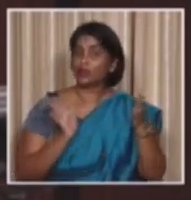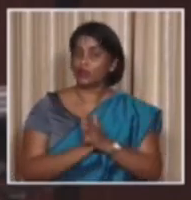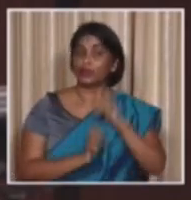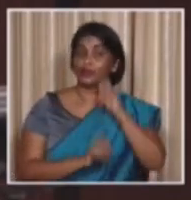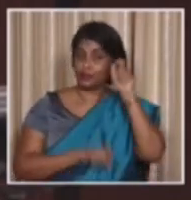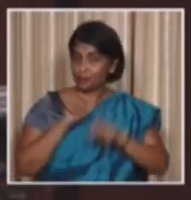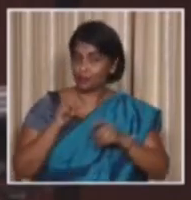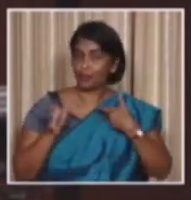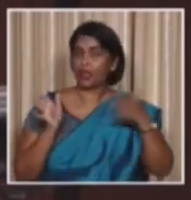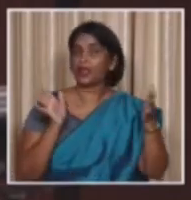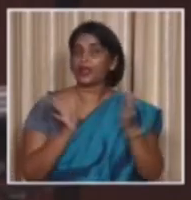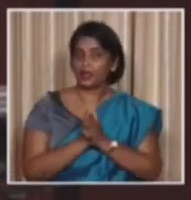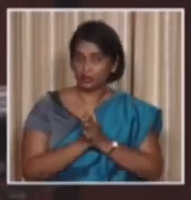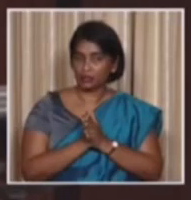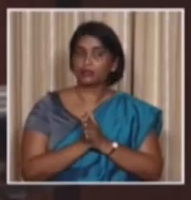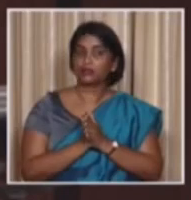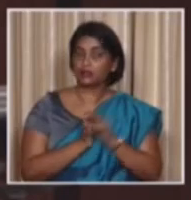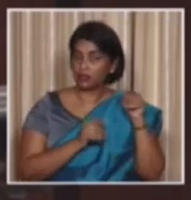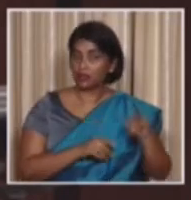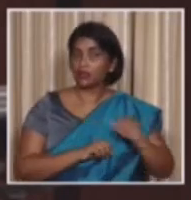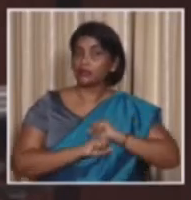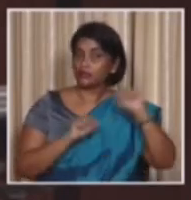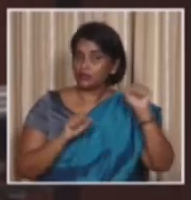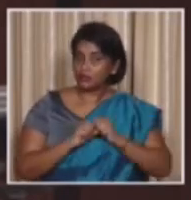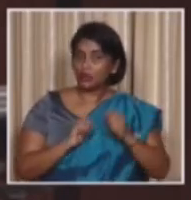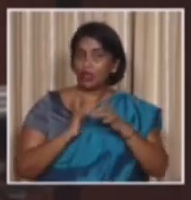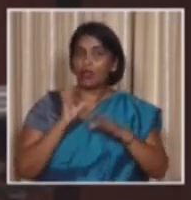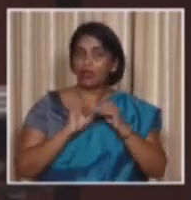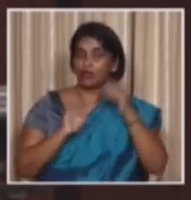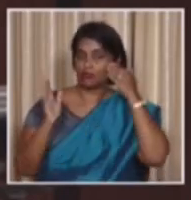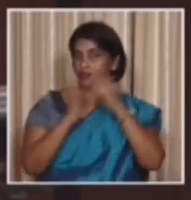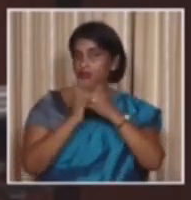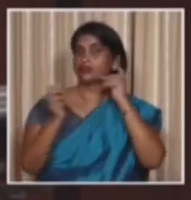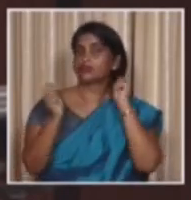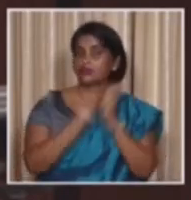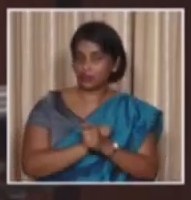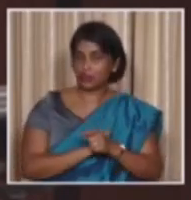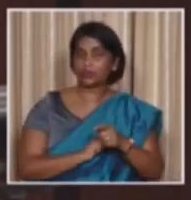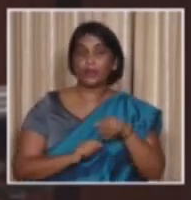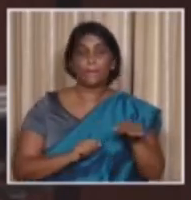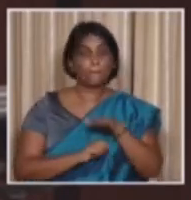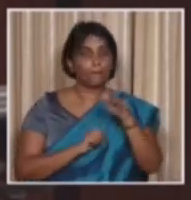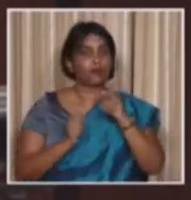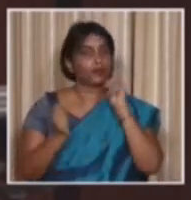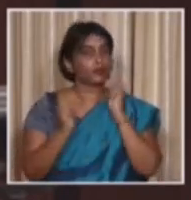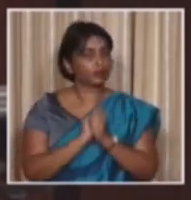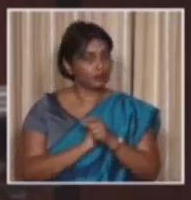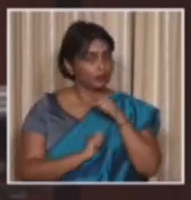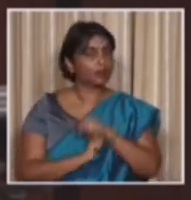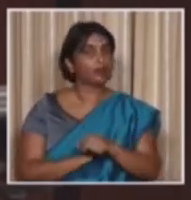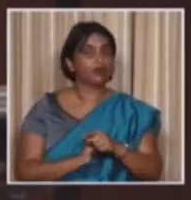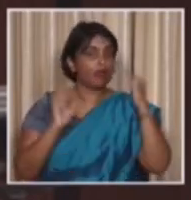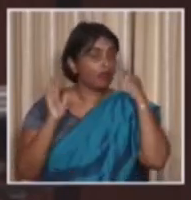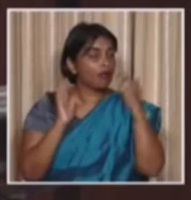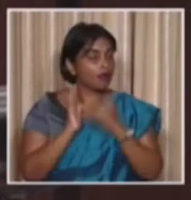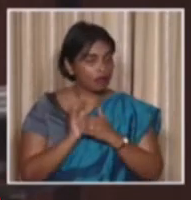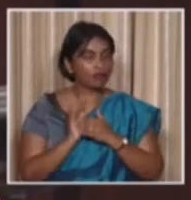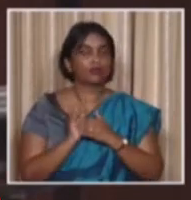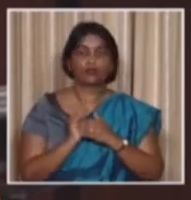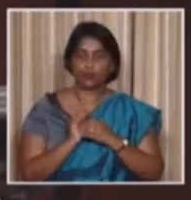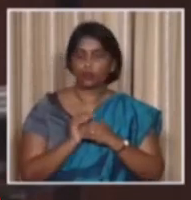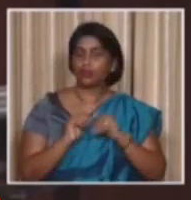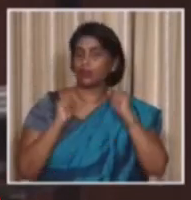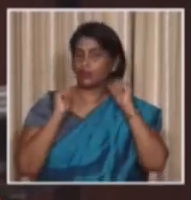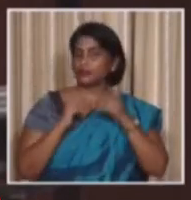பாதையை அவர்கள் மாற்றி அமைத்து நிச்சயமாக அவர்கள் தங்களுடைய அந்த நோக்கங்கள் நிறைவேற்றும் வரைக்கும் அவர்கள்